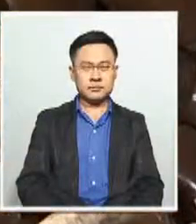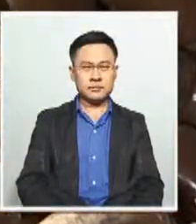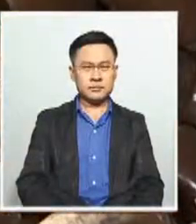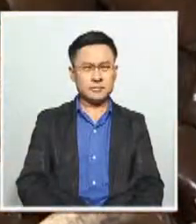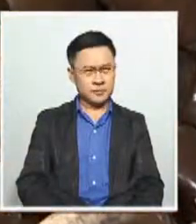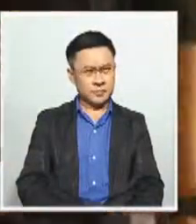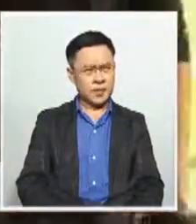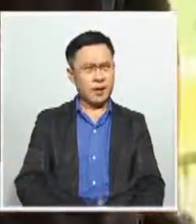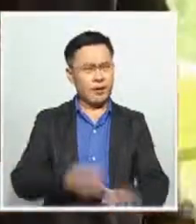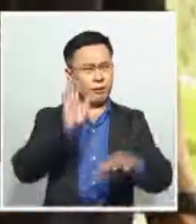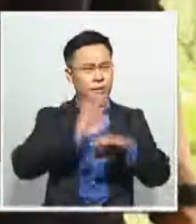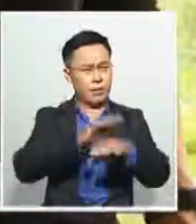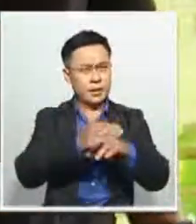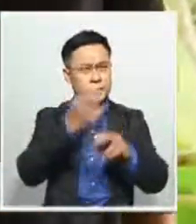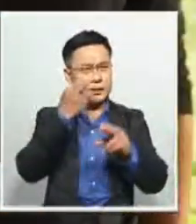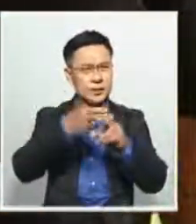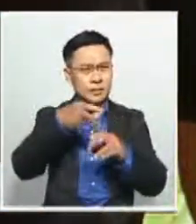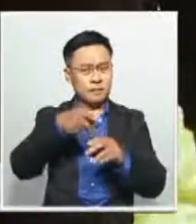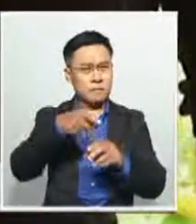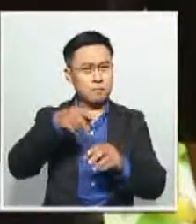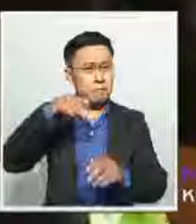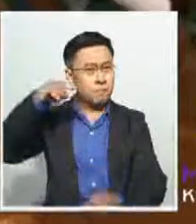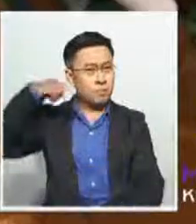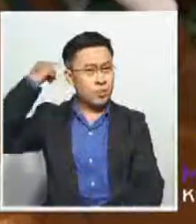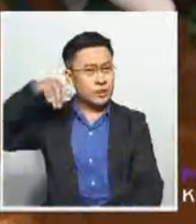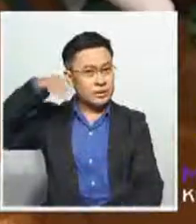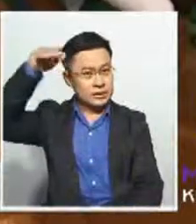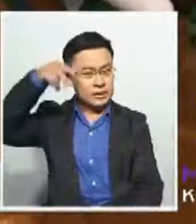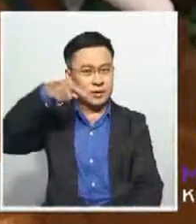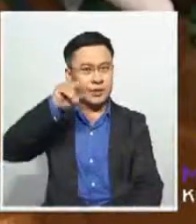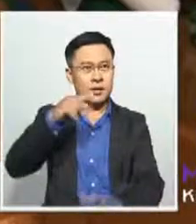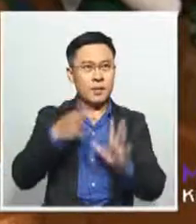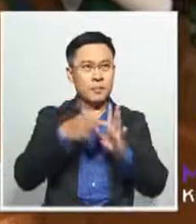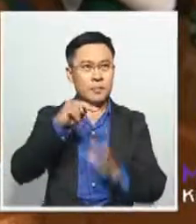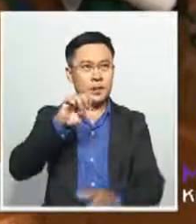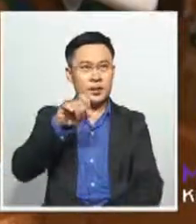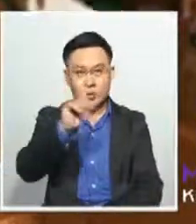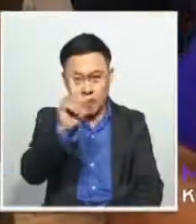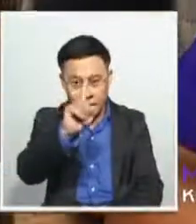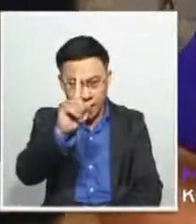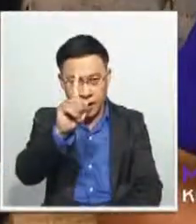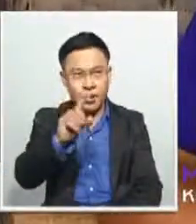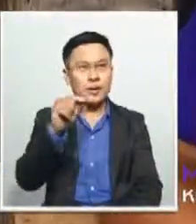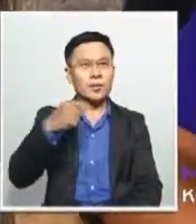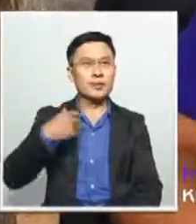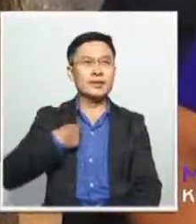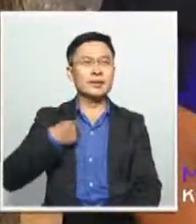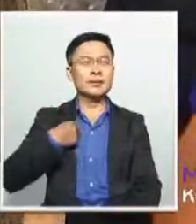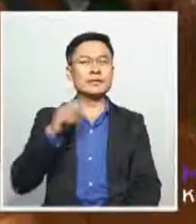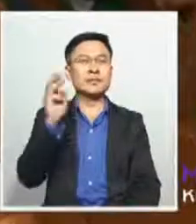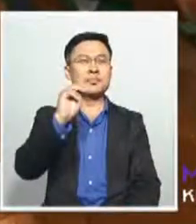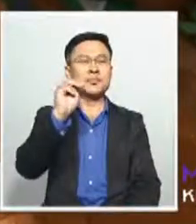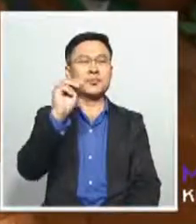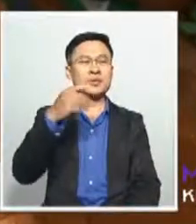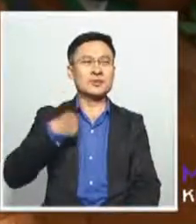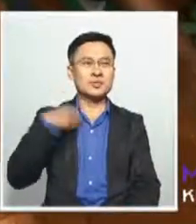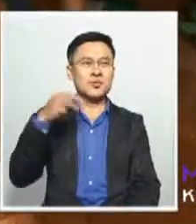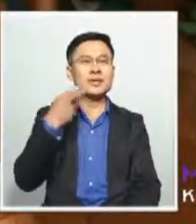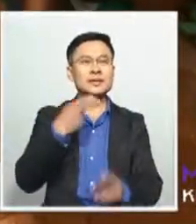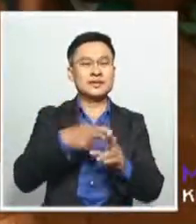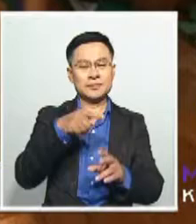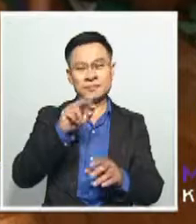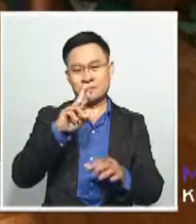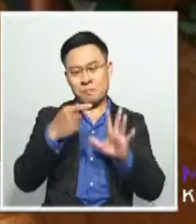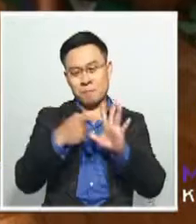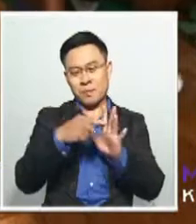พี่ปานีพี่ปานีอยู่ไหน พ ี ่ค่ะอ๋อคนนี้แหละคะ อ้าวคนนี้เหรอพี่ปานีพ